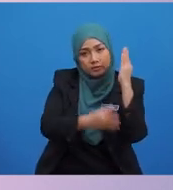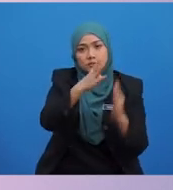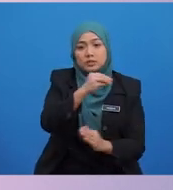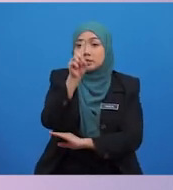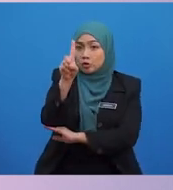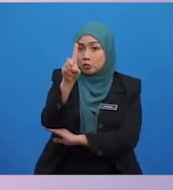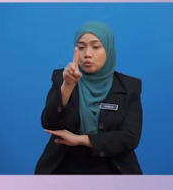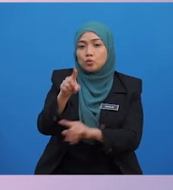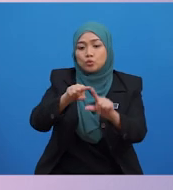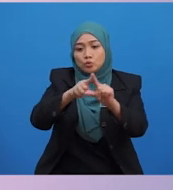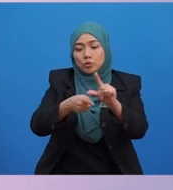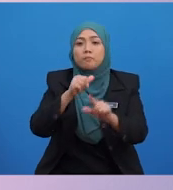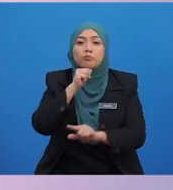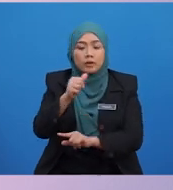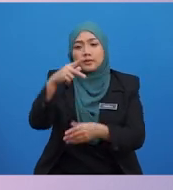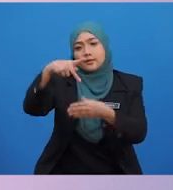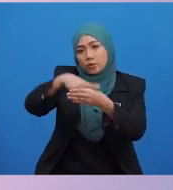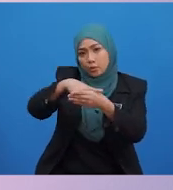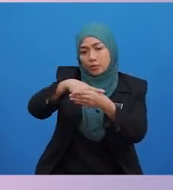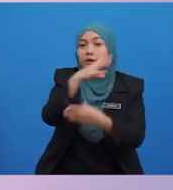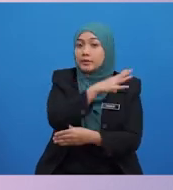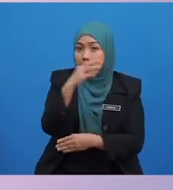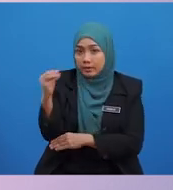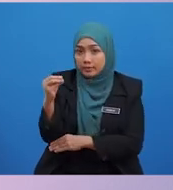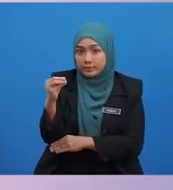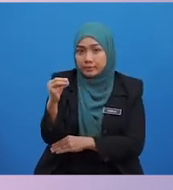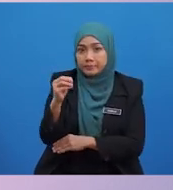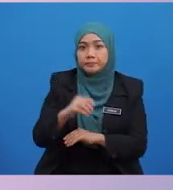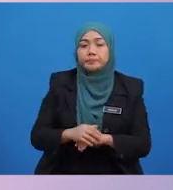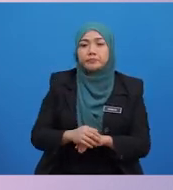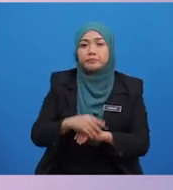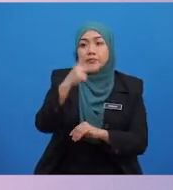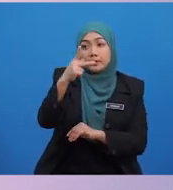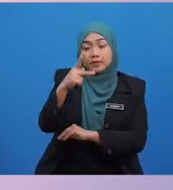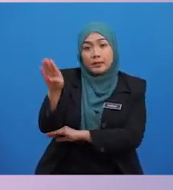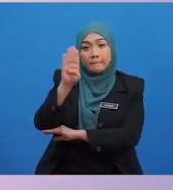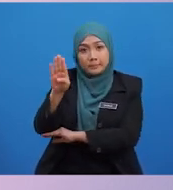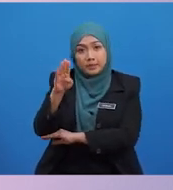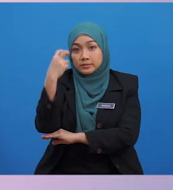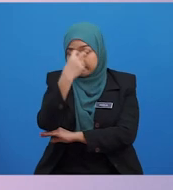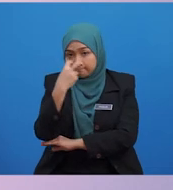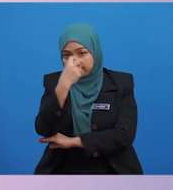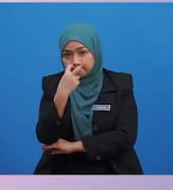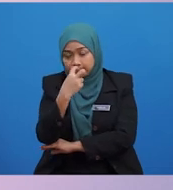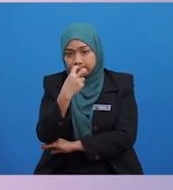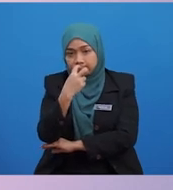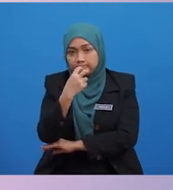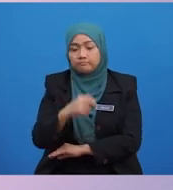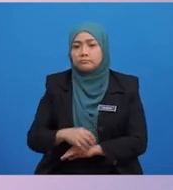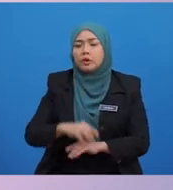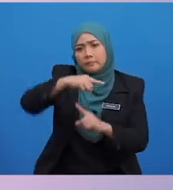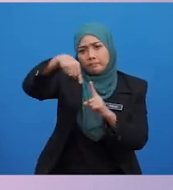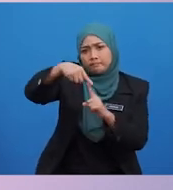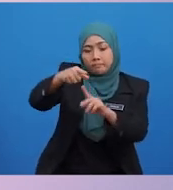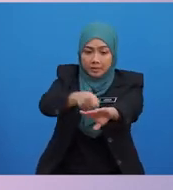sudut bukan Kandou dan MB GT akan wujud bagi Keys yang kedua yaitu bila